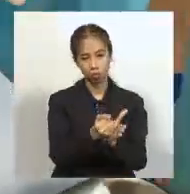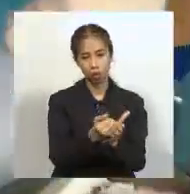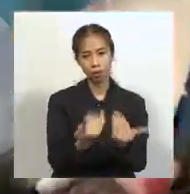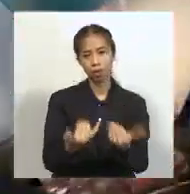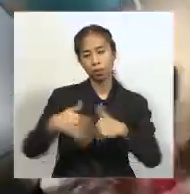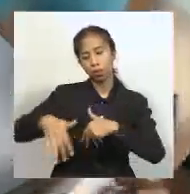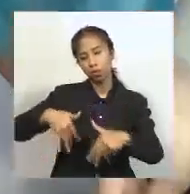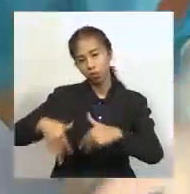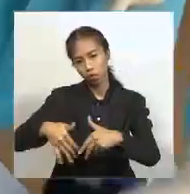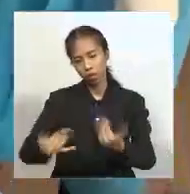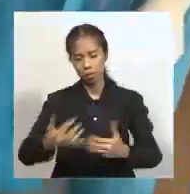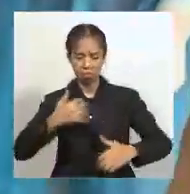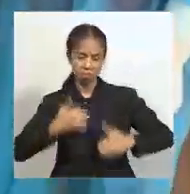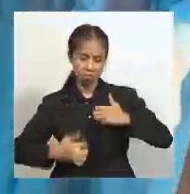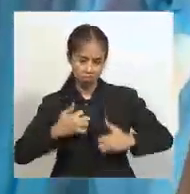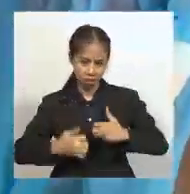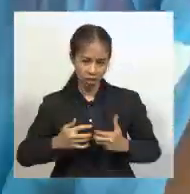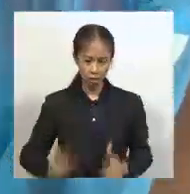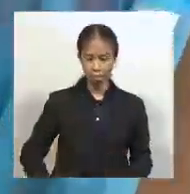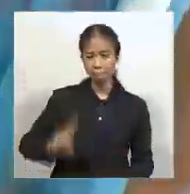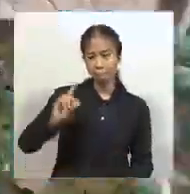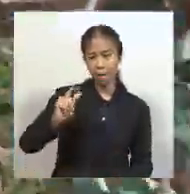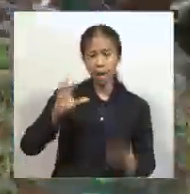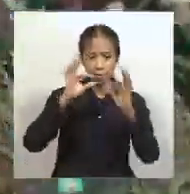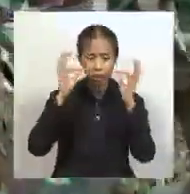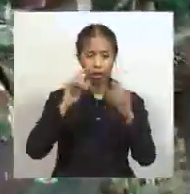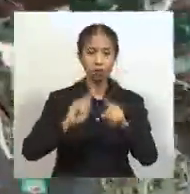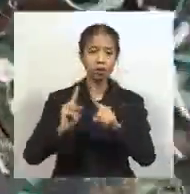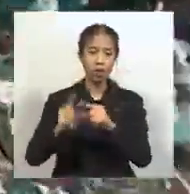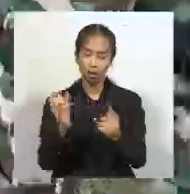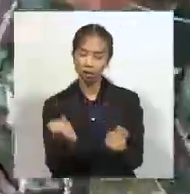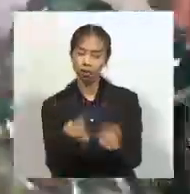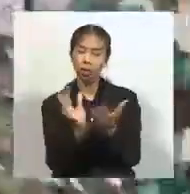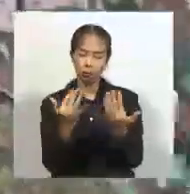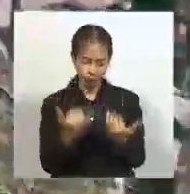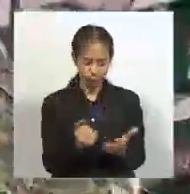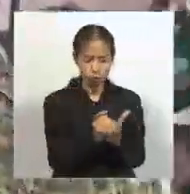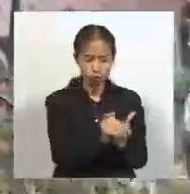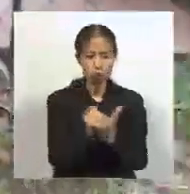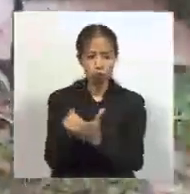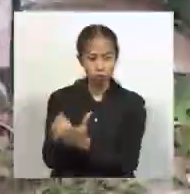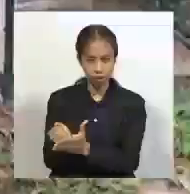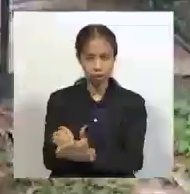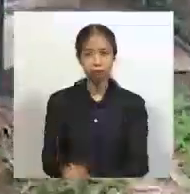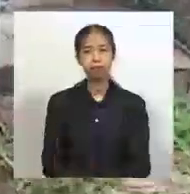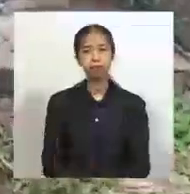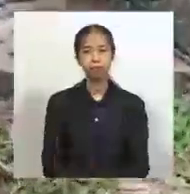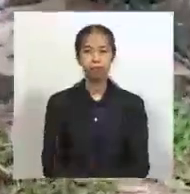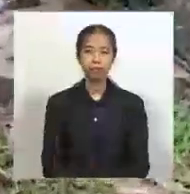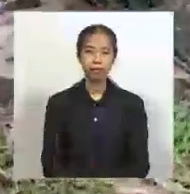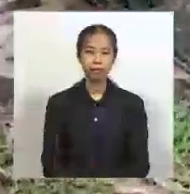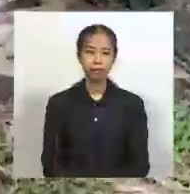ชาชนที่ได้รับความเดือดร้อนที่สำคัญน้องหมาน้องแมวที่ได้รับความเดือดร้อนก็ได้รับความช่วยเหลือเช่นเดียวกันจากเจ้าหน้าที่นะครับ